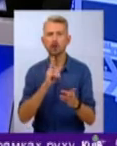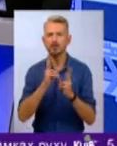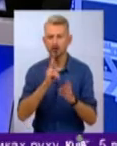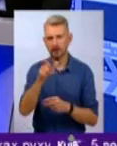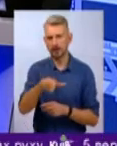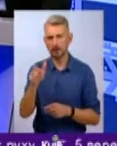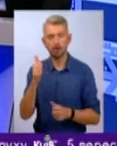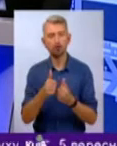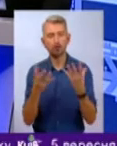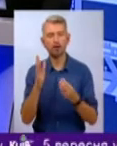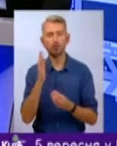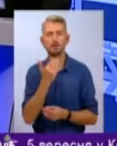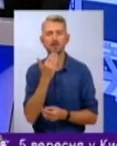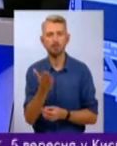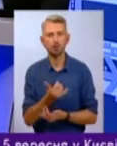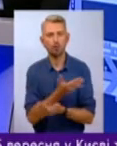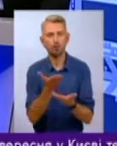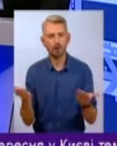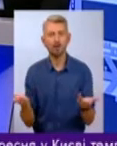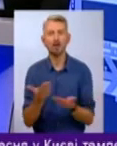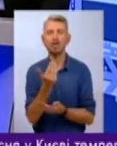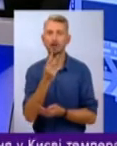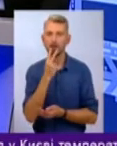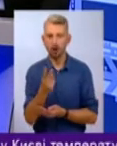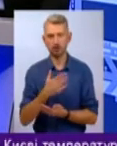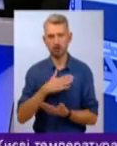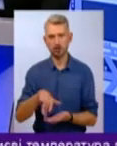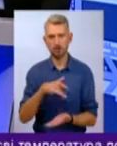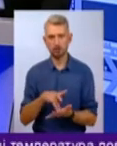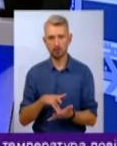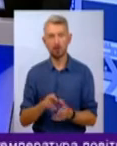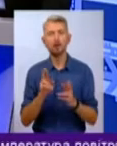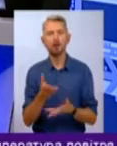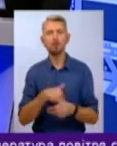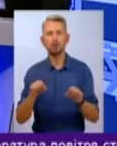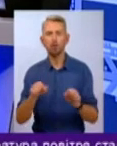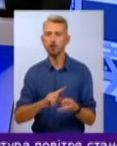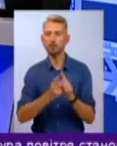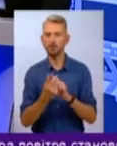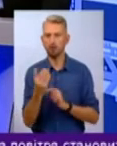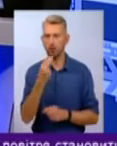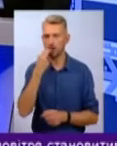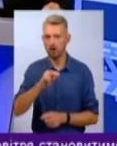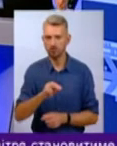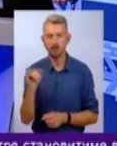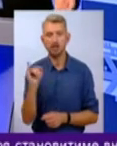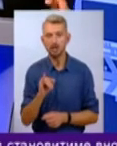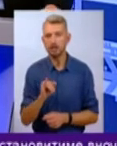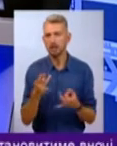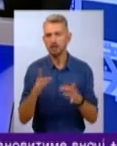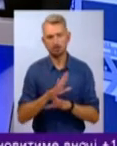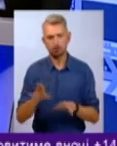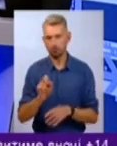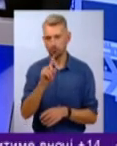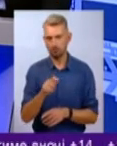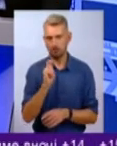кияни? Щодня ми будемо запитувати у вас, яким ви бачите наше місто, як ми можемо змінити його на краще. І не просто